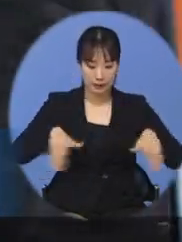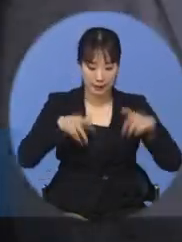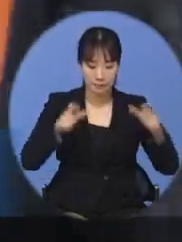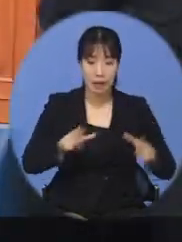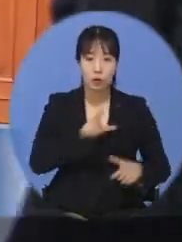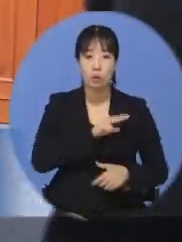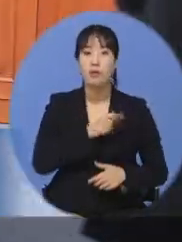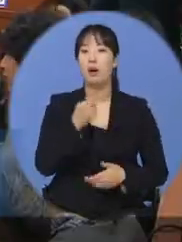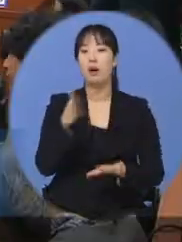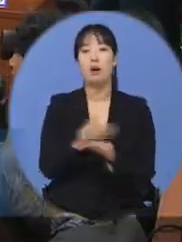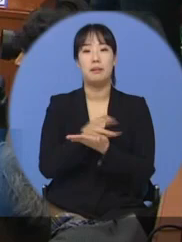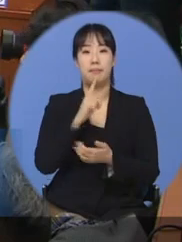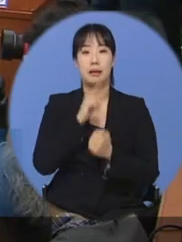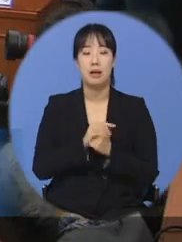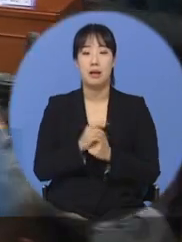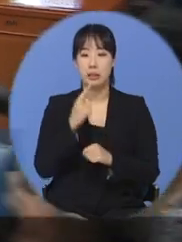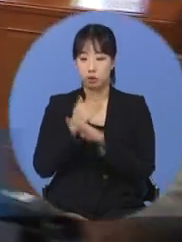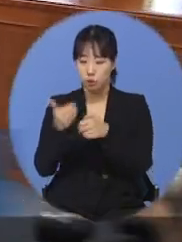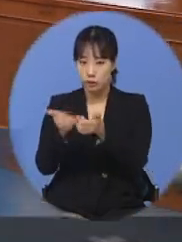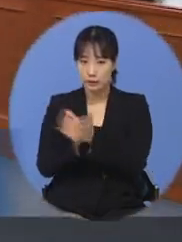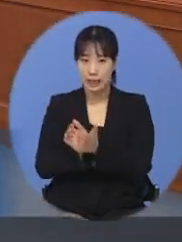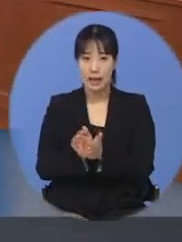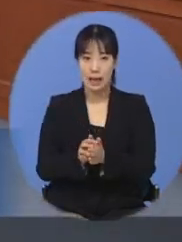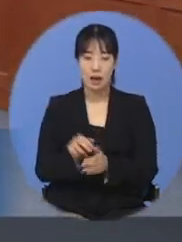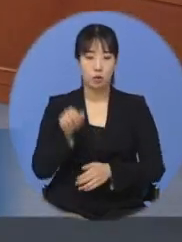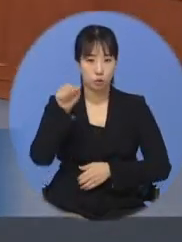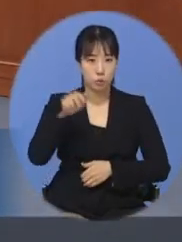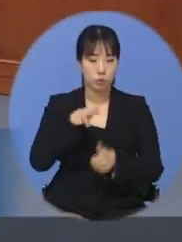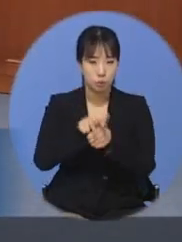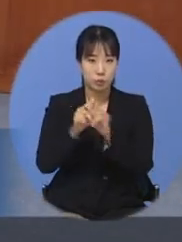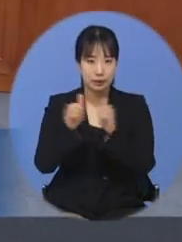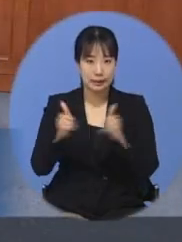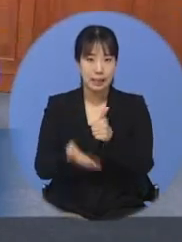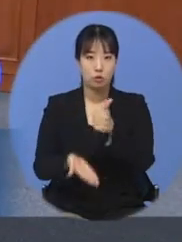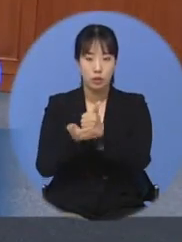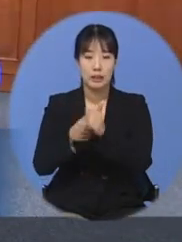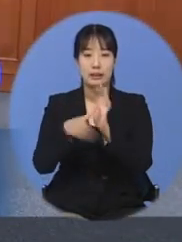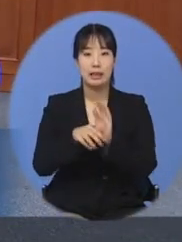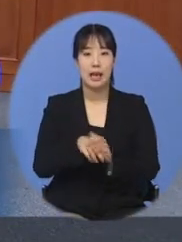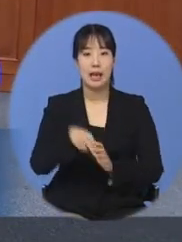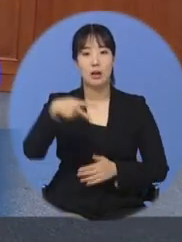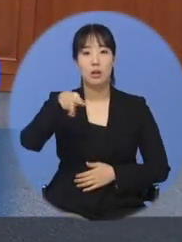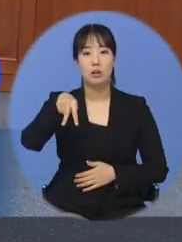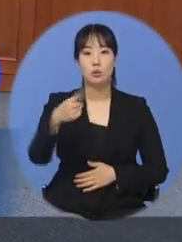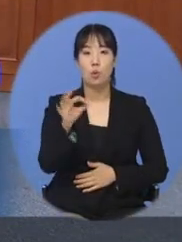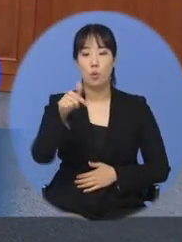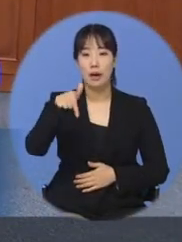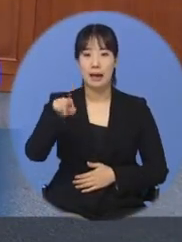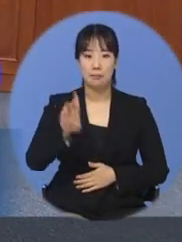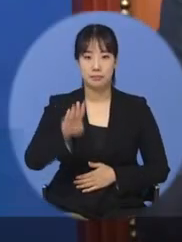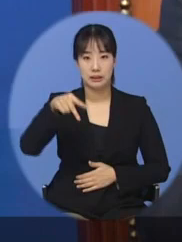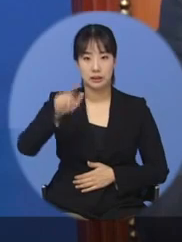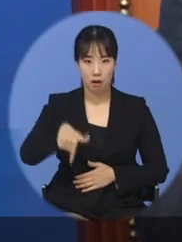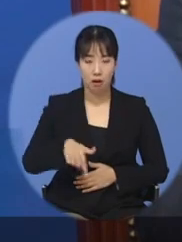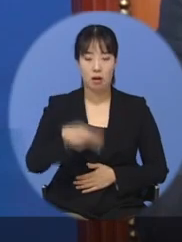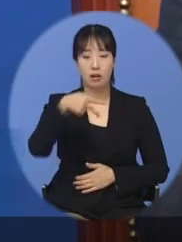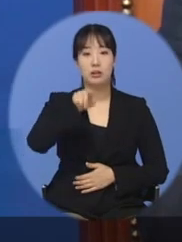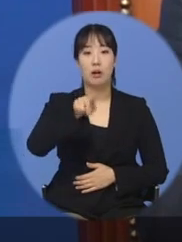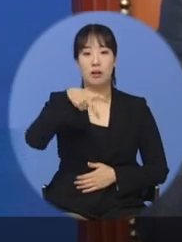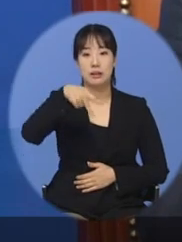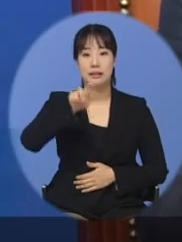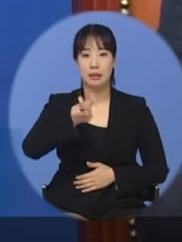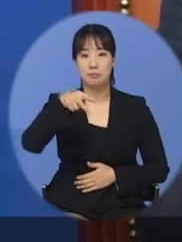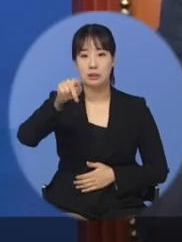전해졌습니다. 더불어민주당 공직후보자추천관리위원회는 광주 서구갑의 송갑석, 영암 무안신안의